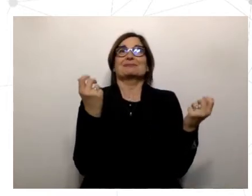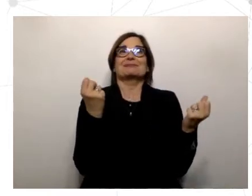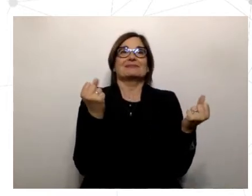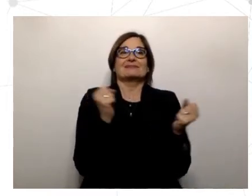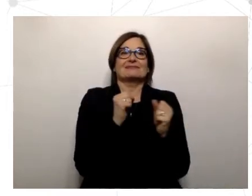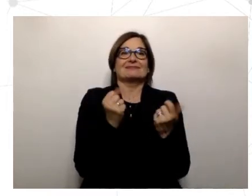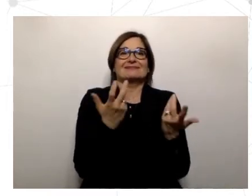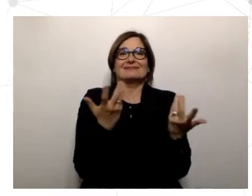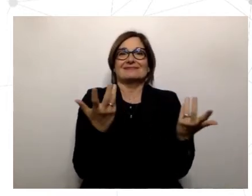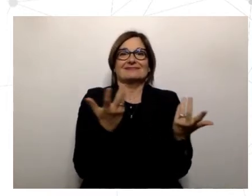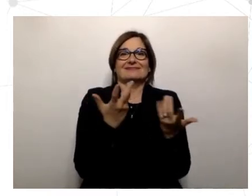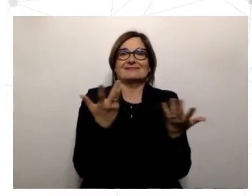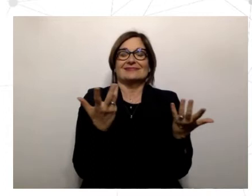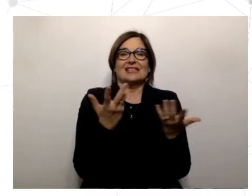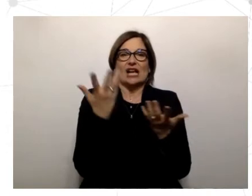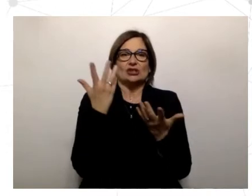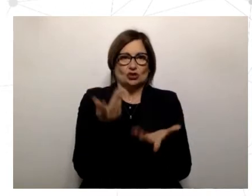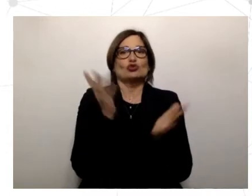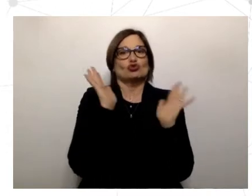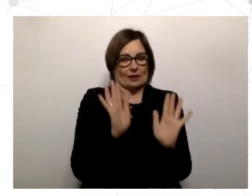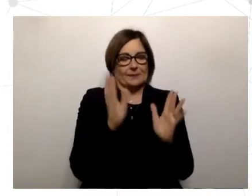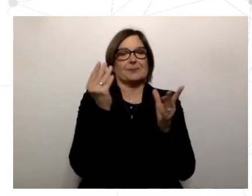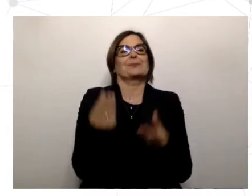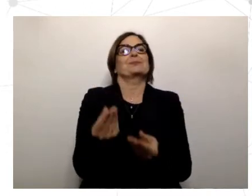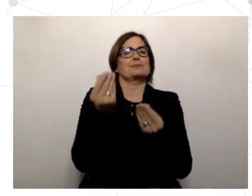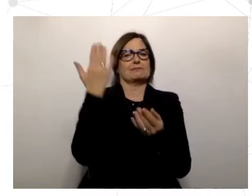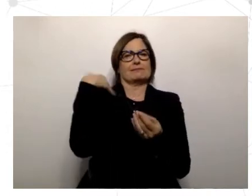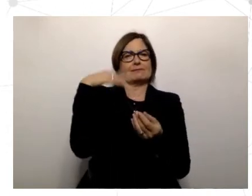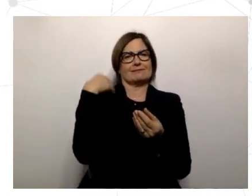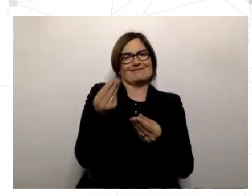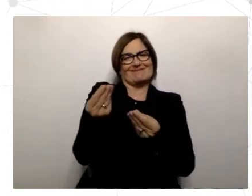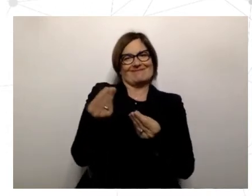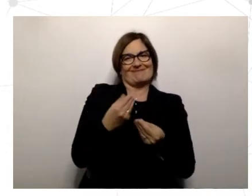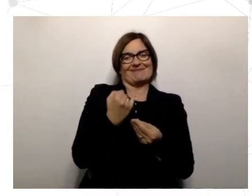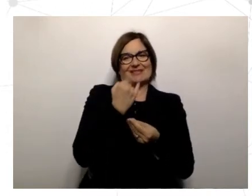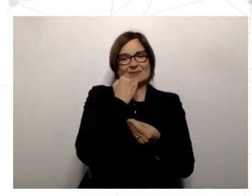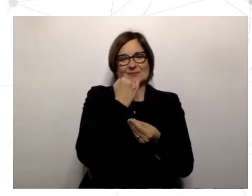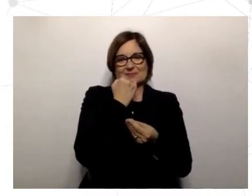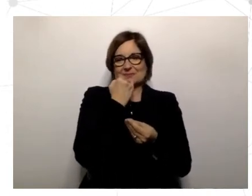Jarnail ci aveva dato questa un